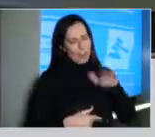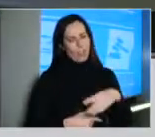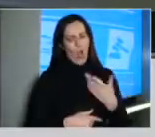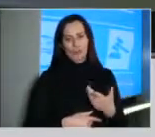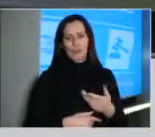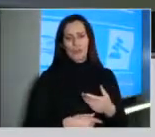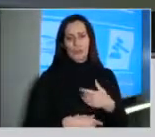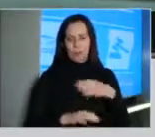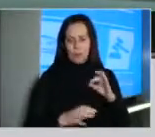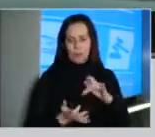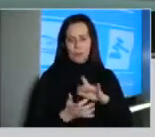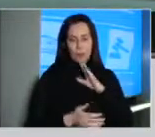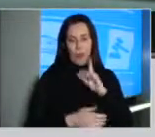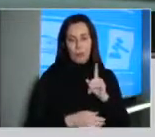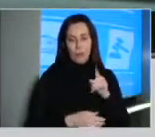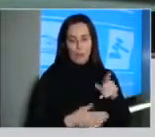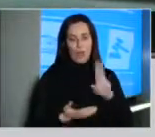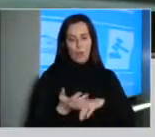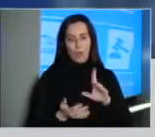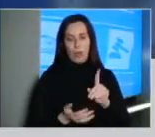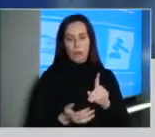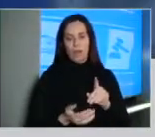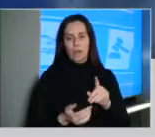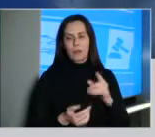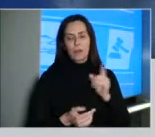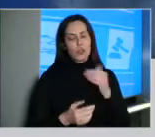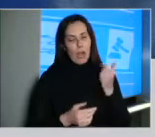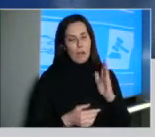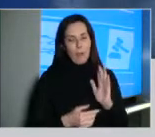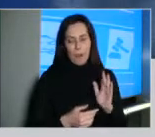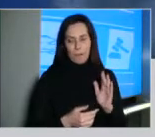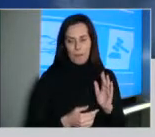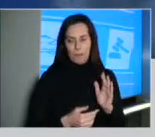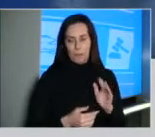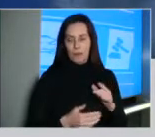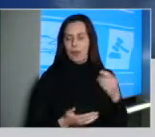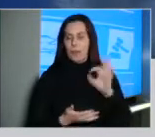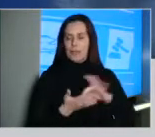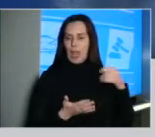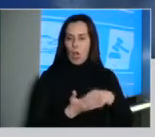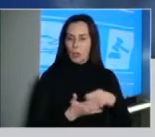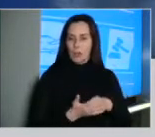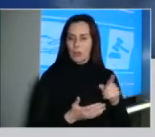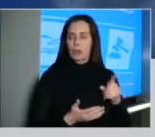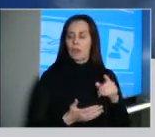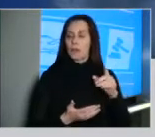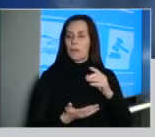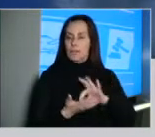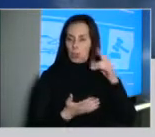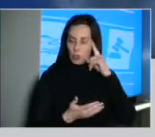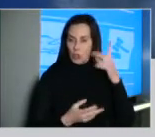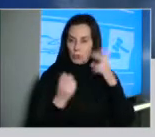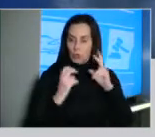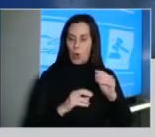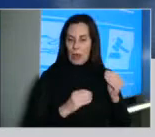עכשיו. אנחנו באמת נמצאים פה באיזושהי בעיה, ואתה צודק, אגב, במובן שלא פעם, מול משרד האוצר היו לי תיקים כאלה, שמשרד יודע שמידע שהוא